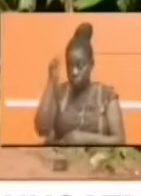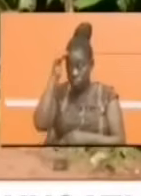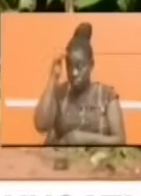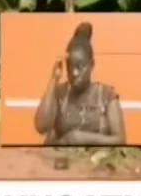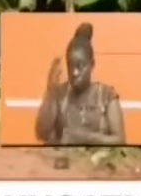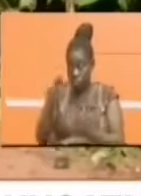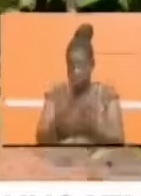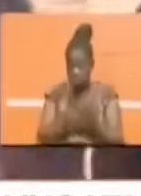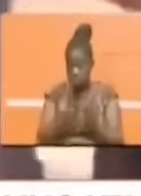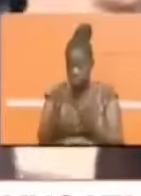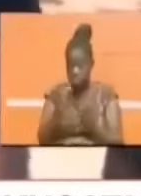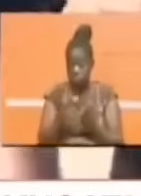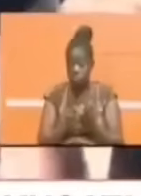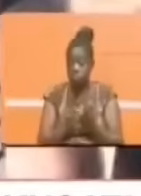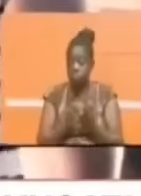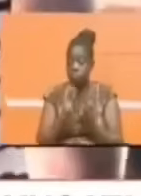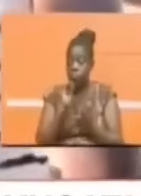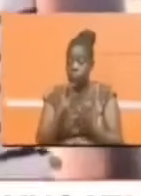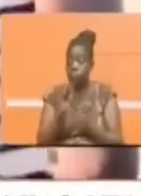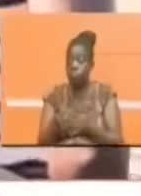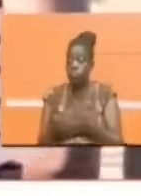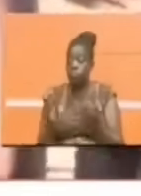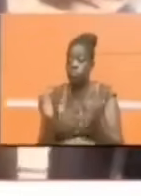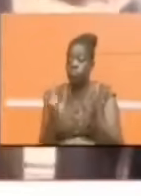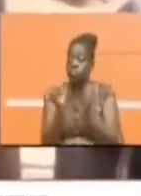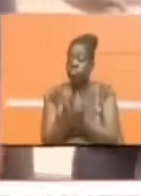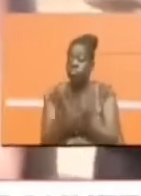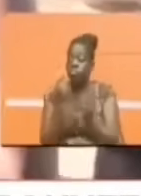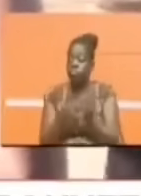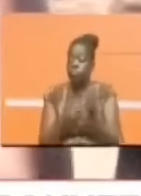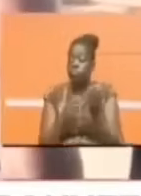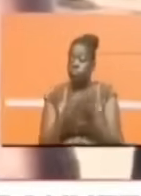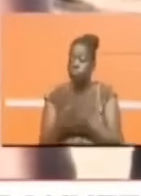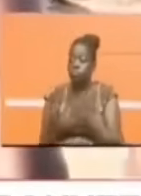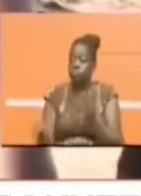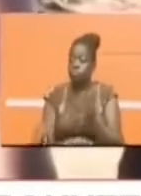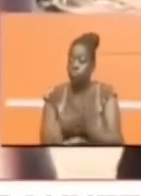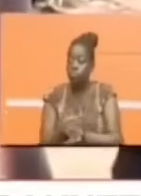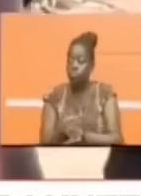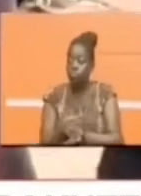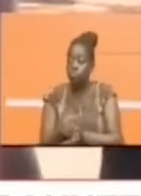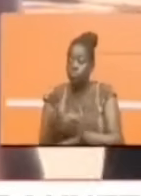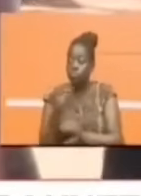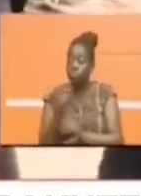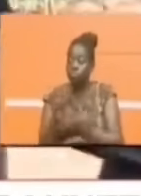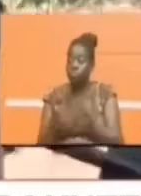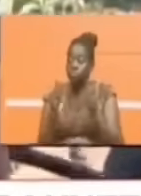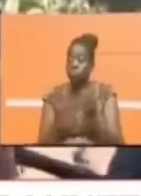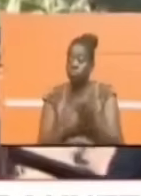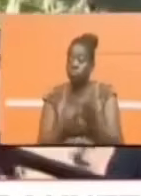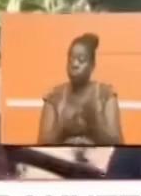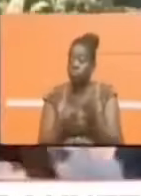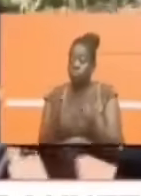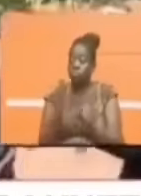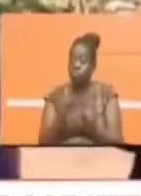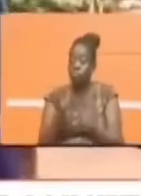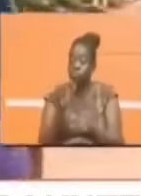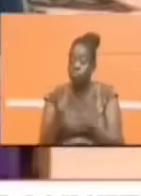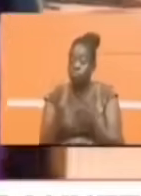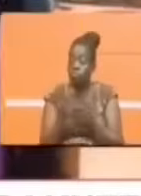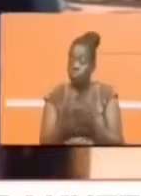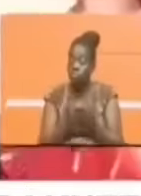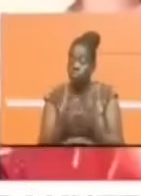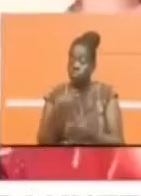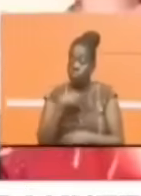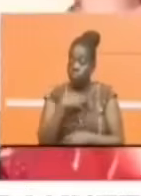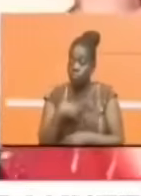to record their statements. Alina mudo mukuba kwata laje inaga machitufu yago bye yabadde agenze kubala abantu we kuba yabadde